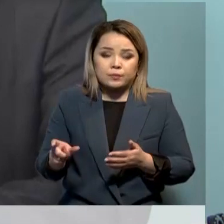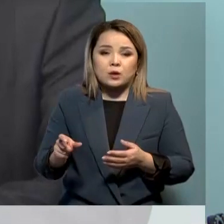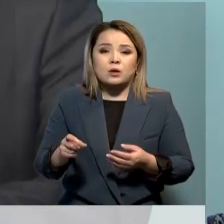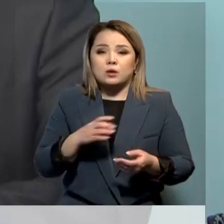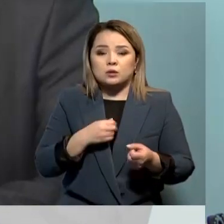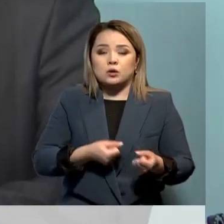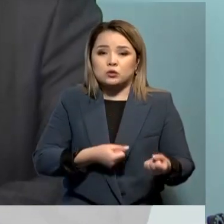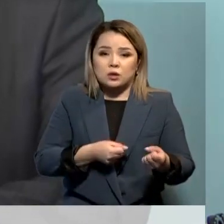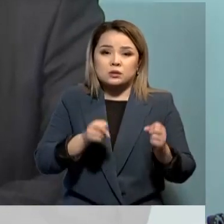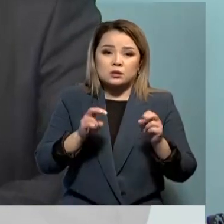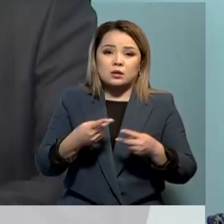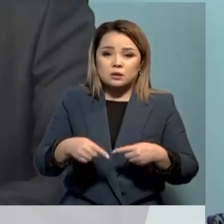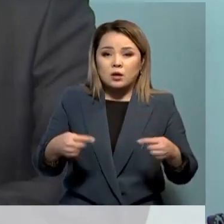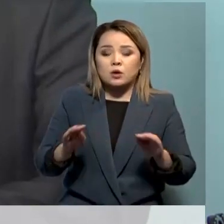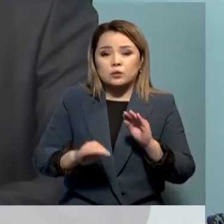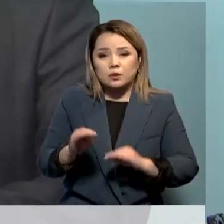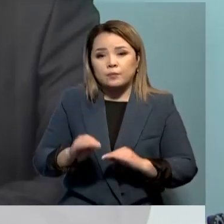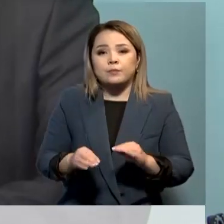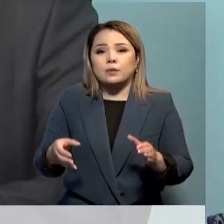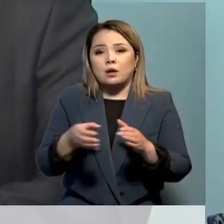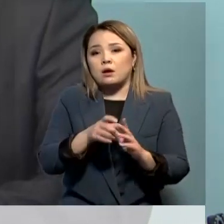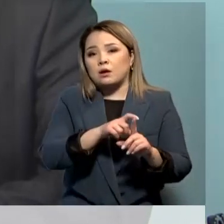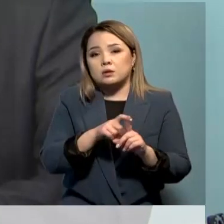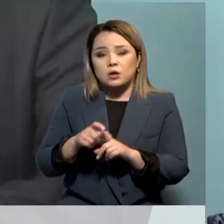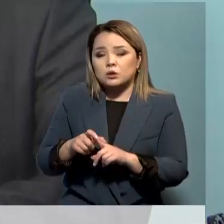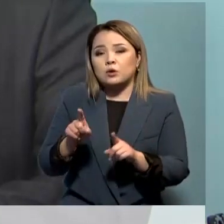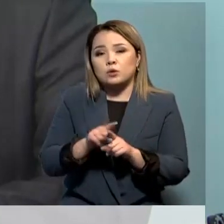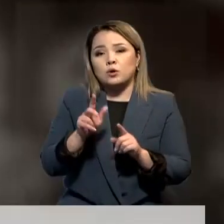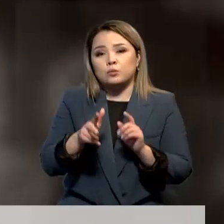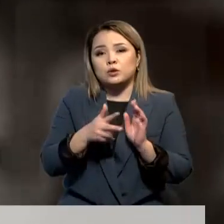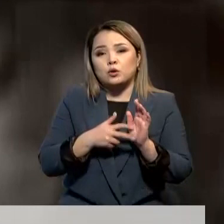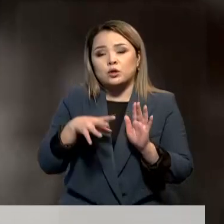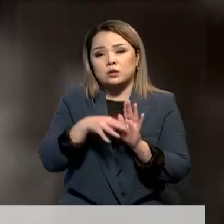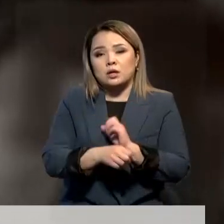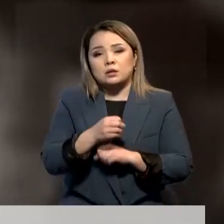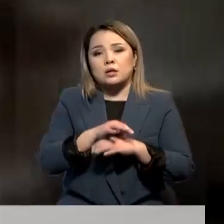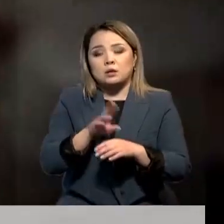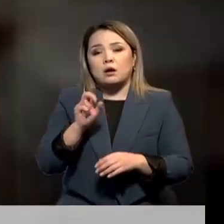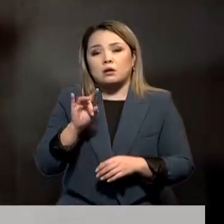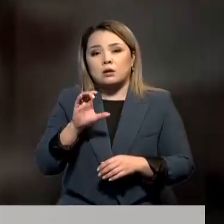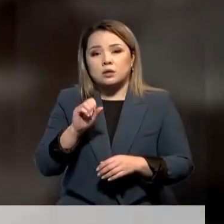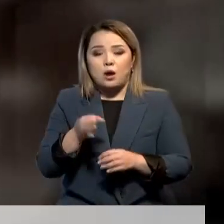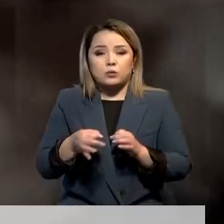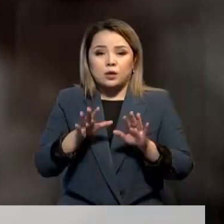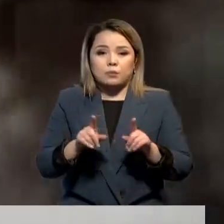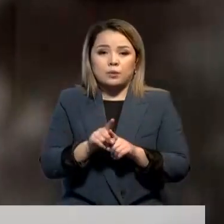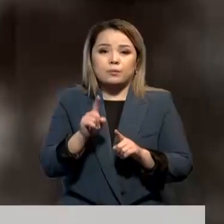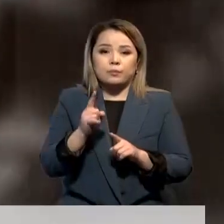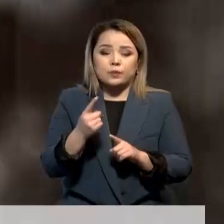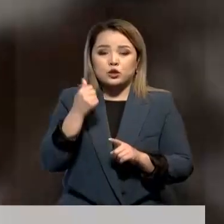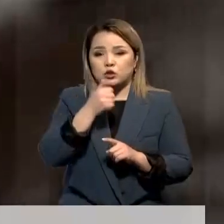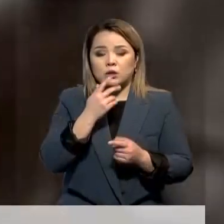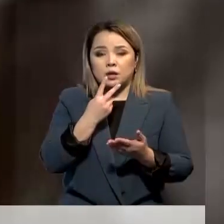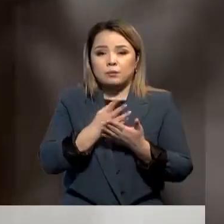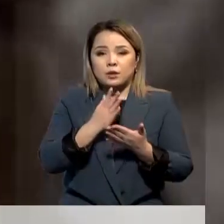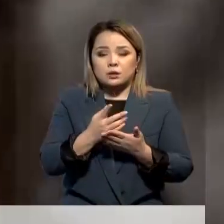ұстайтын құралдар бәрін соған жаңағы сол 3,800-тің ішінде. Қарасай ауданында бір жылда ауланған 2100-ден аса қаңғыбас